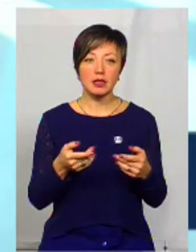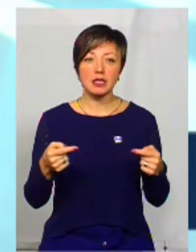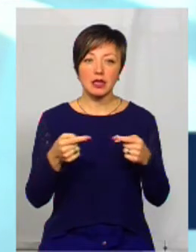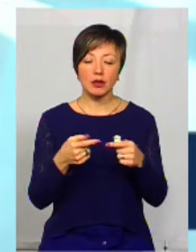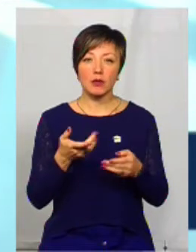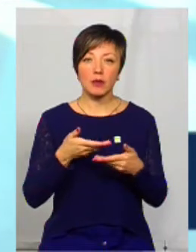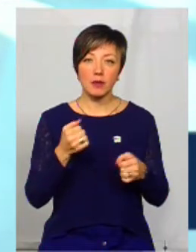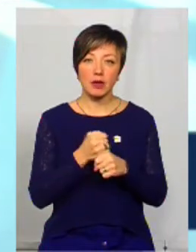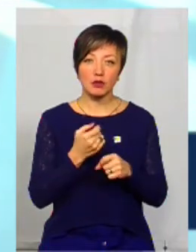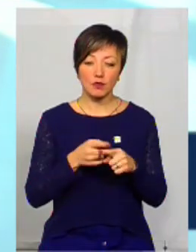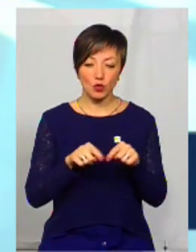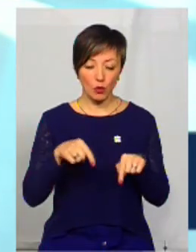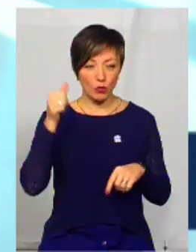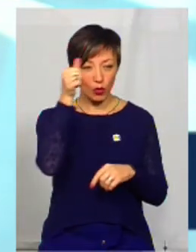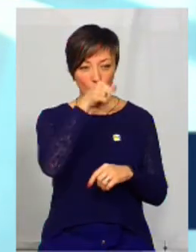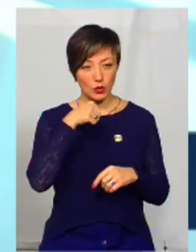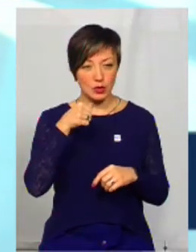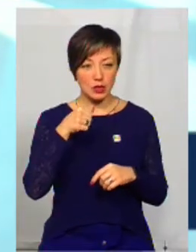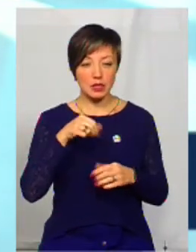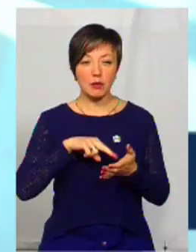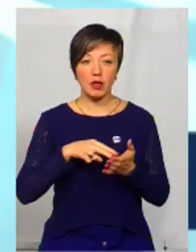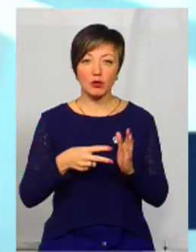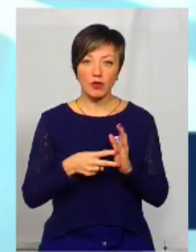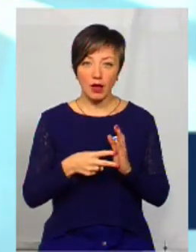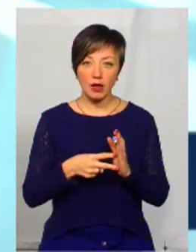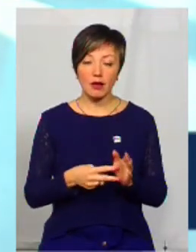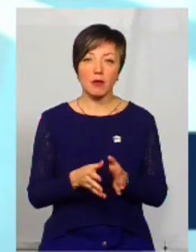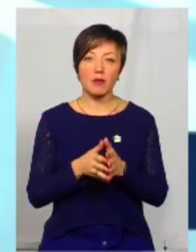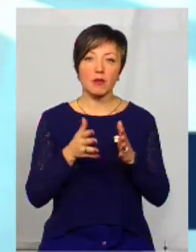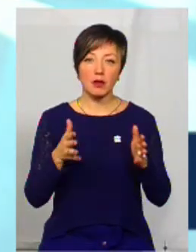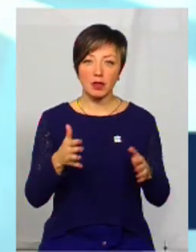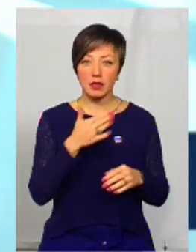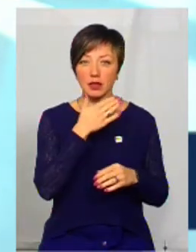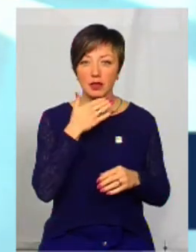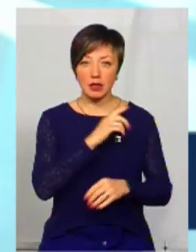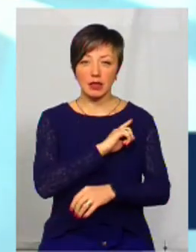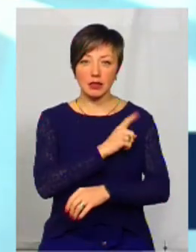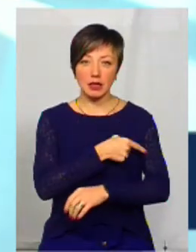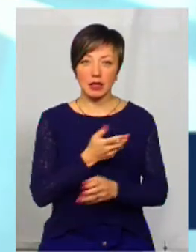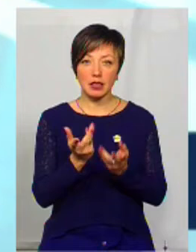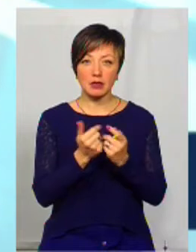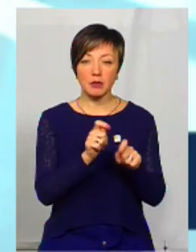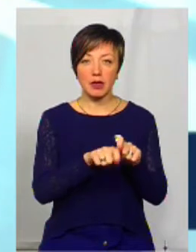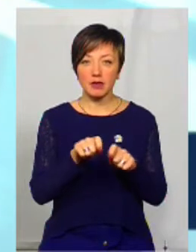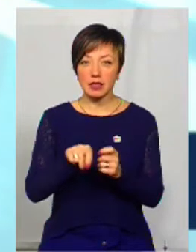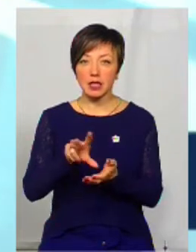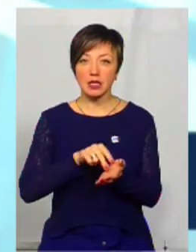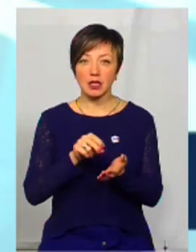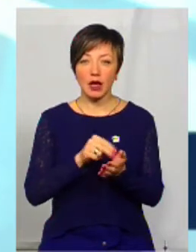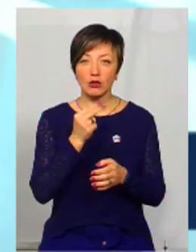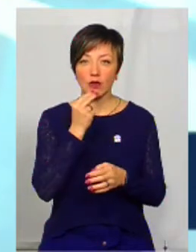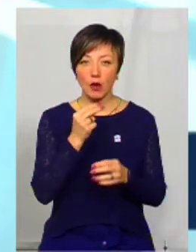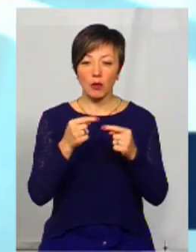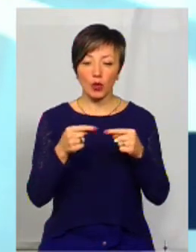згідно яких ми працюємо у цьому році, ми запланували досить велику кількість і потужну кількість перевірок і відборів зразків харчових продуктів